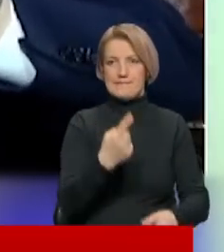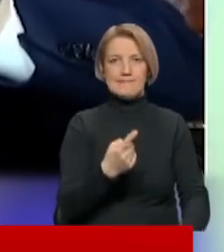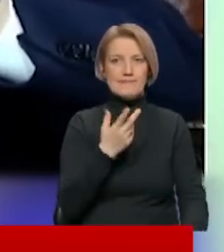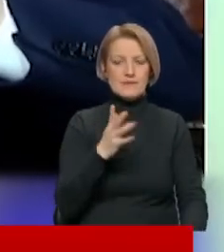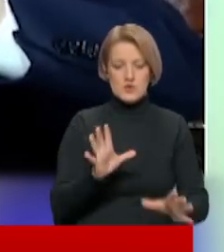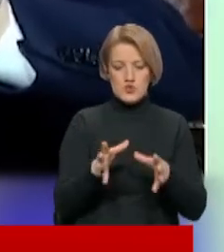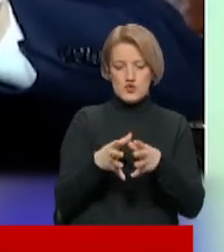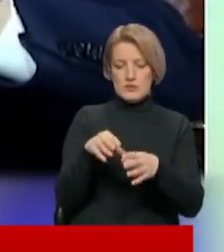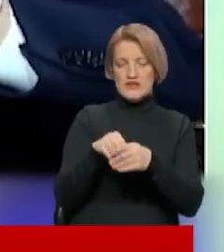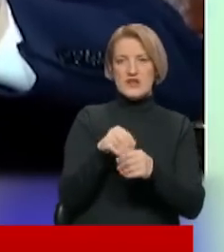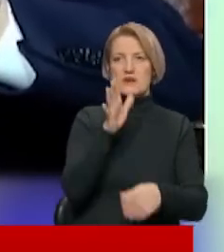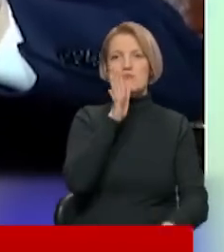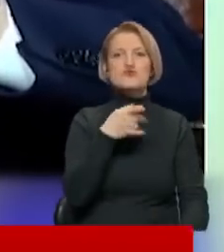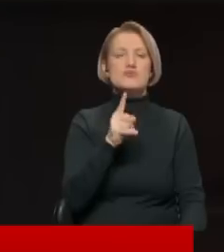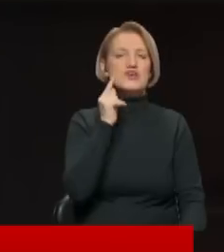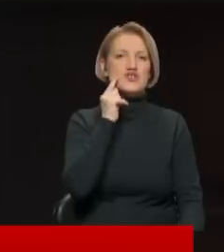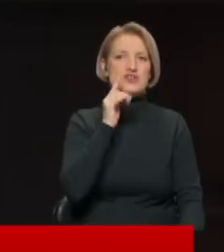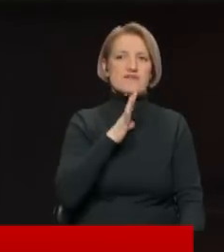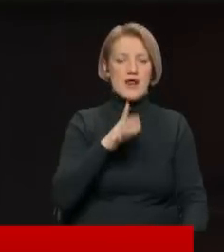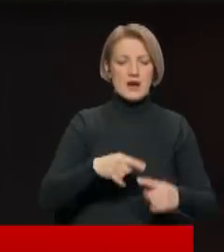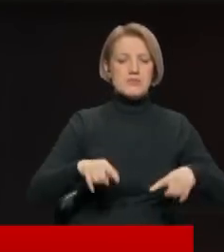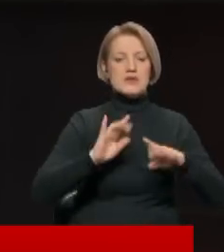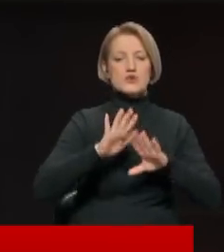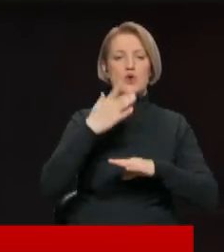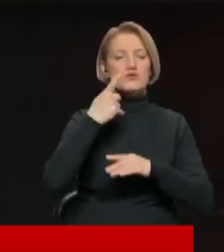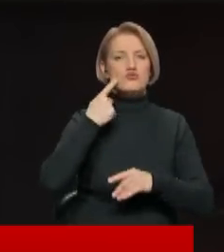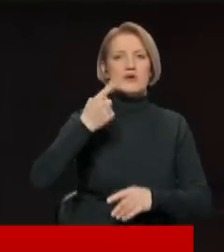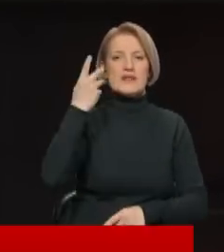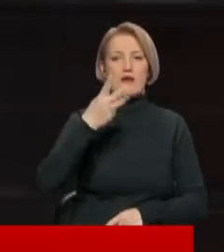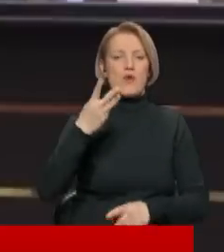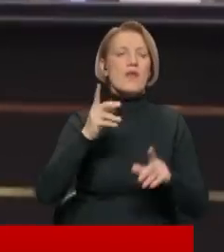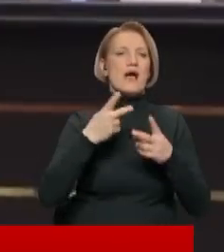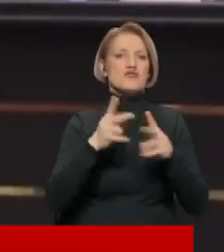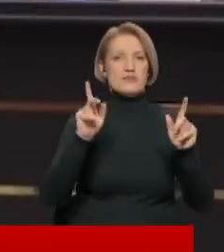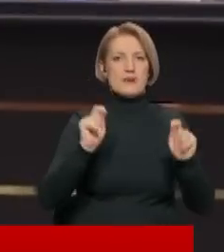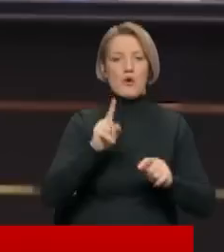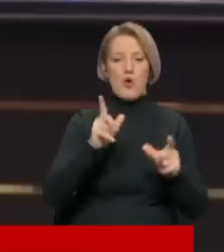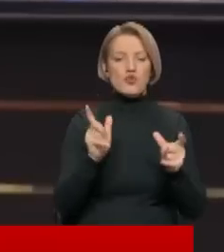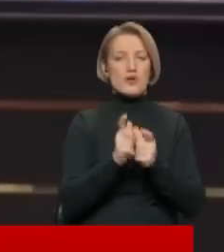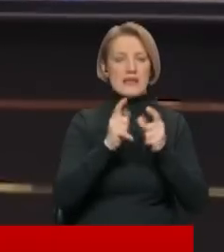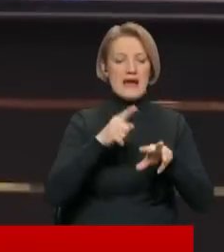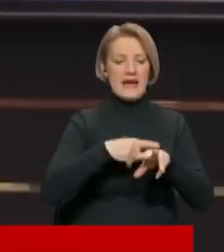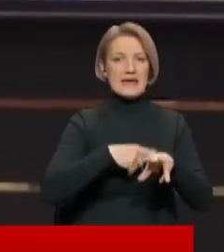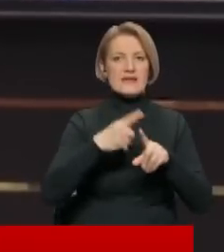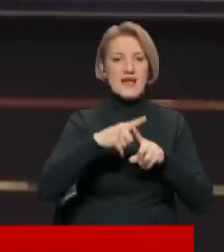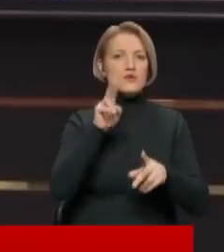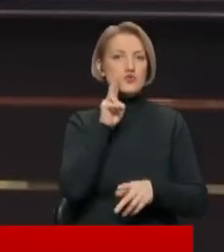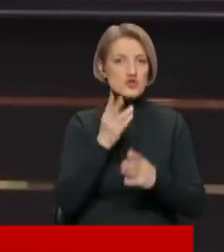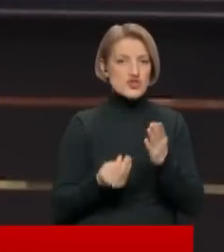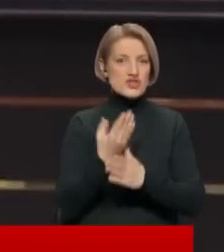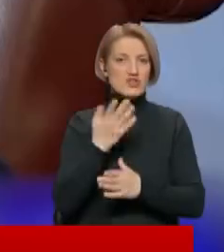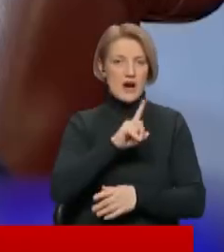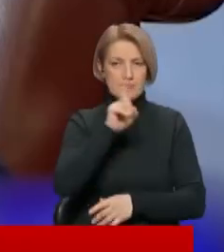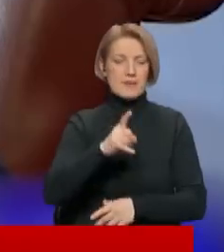grubun içerisinde yaklaşık 500 bin kişi vardı kabine sonrası Cumhurbaşkanı Erdoğan açıklama yapacak o toplantıdan EYT sonucu çıkacak mı